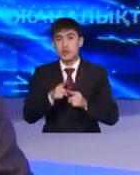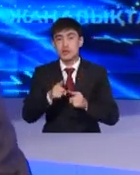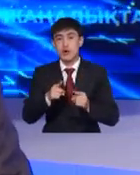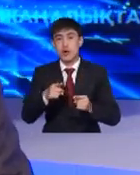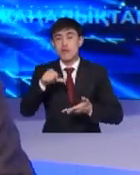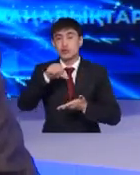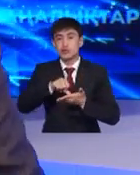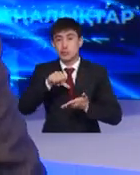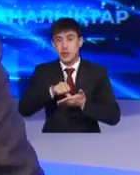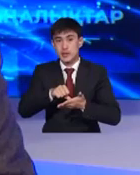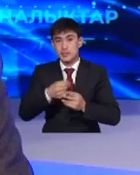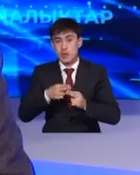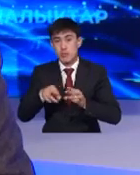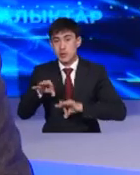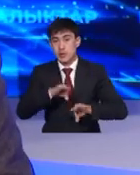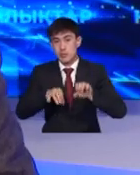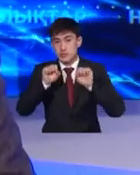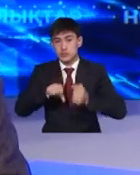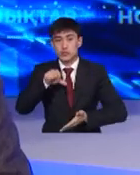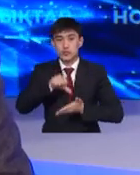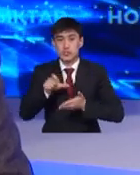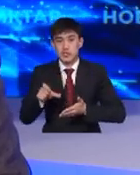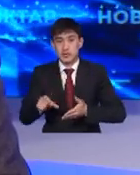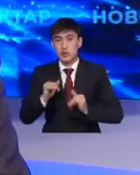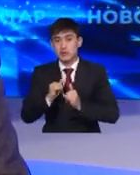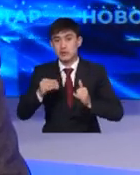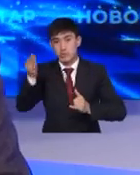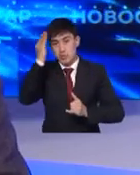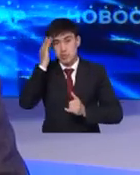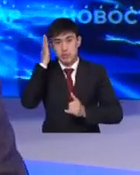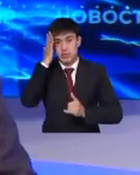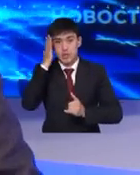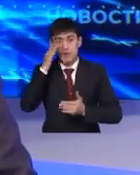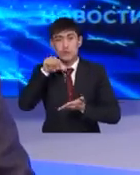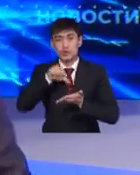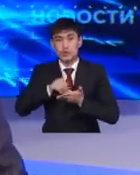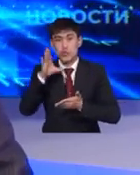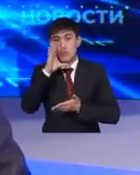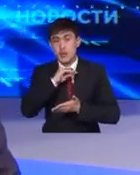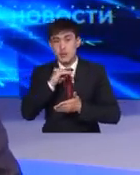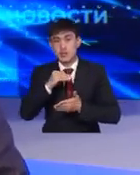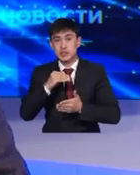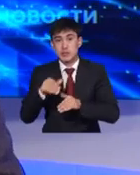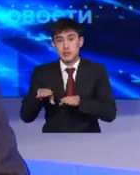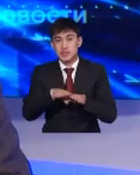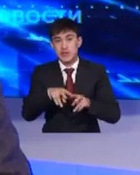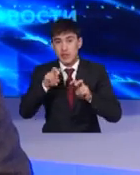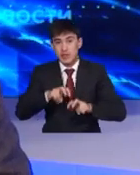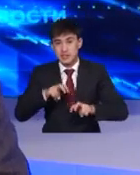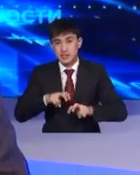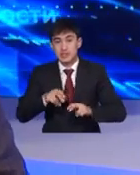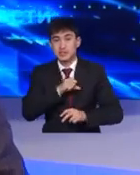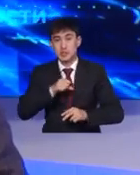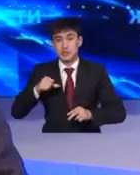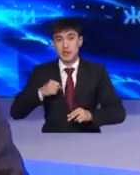публичного выступления. Кроме того, проект позволит участникам развивать память и мышление, включать умение сопоставлять, анализировать